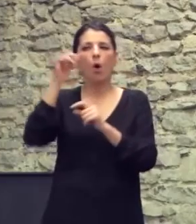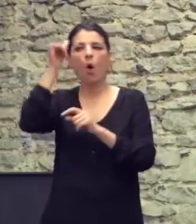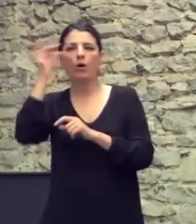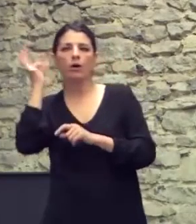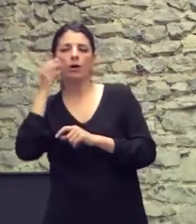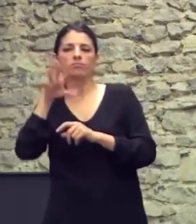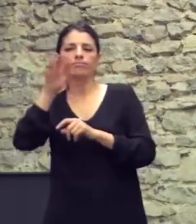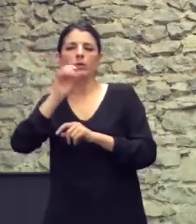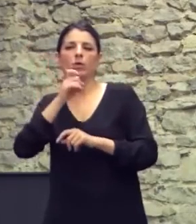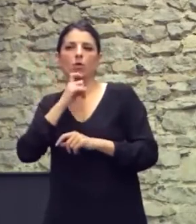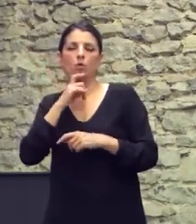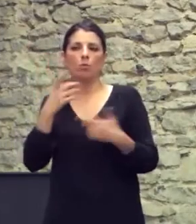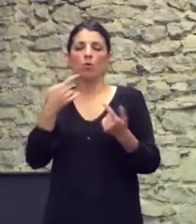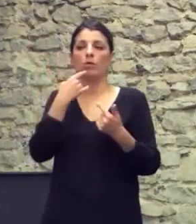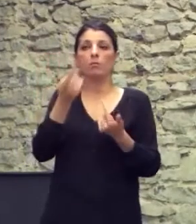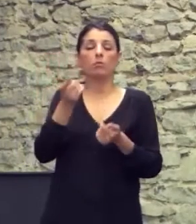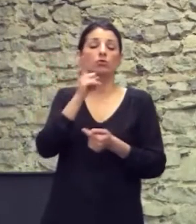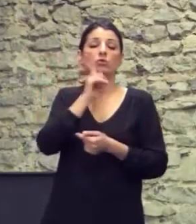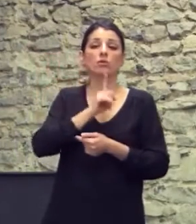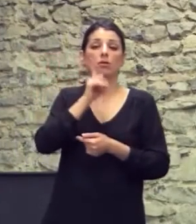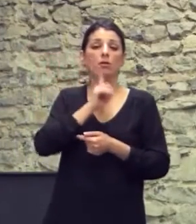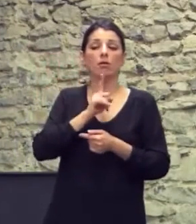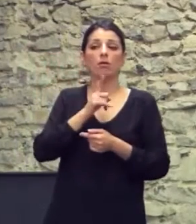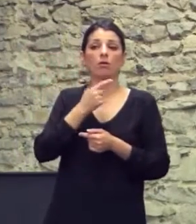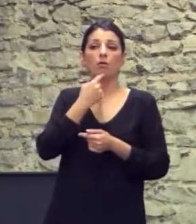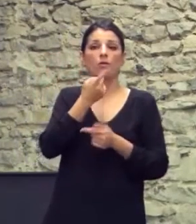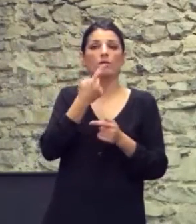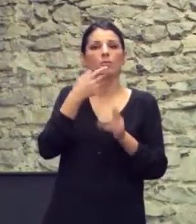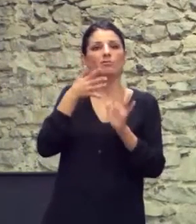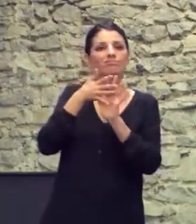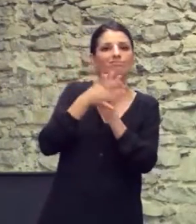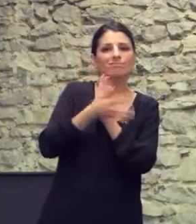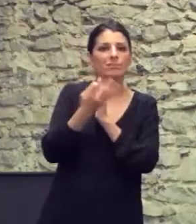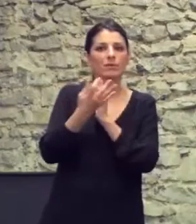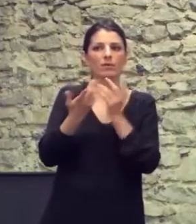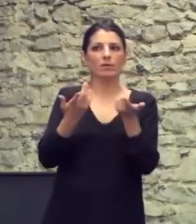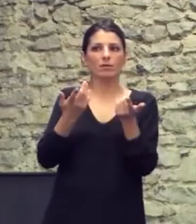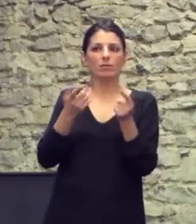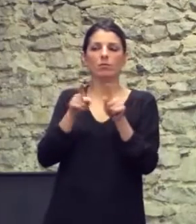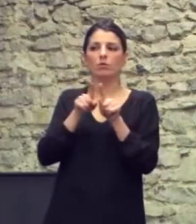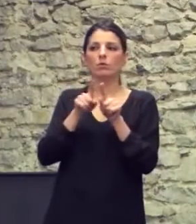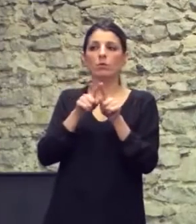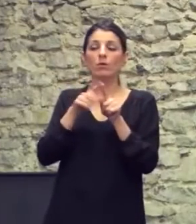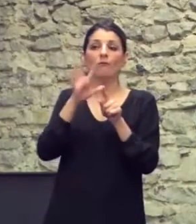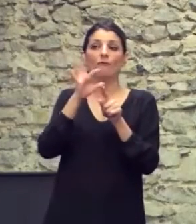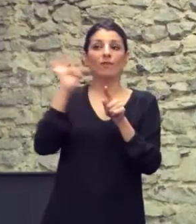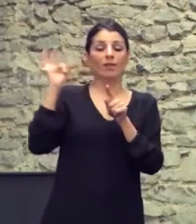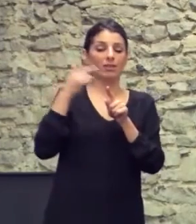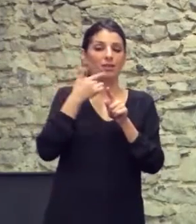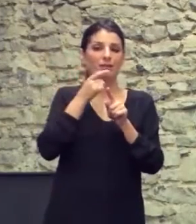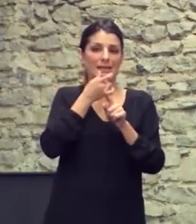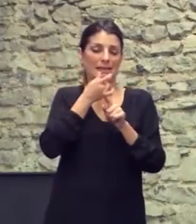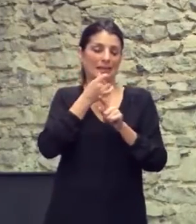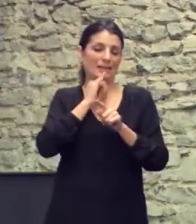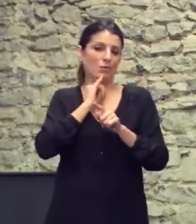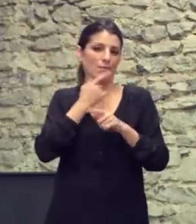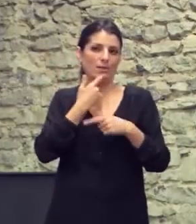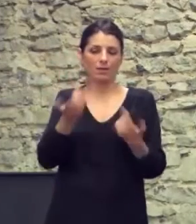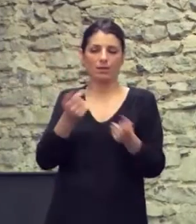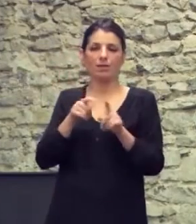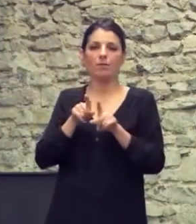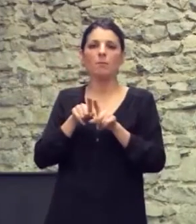Zemakume honek ez digu esaten lesbiana izatea zer den, esaten digu, bueno, frantxez ez gainera esaten duen, ez, bere devenir